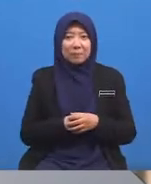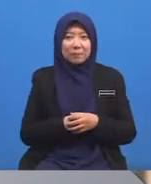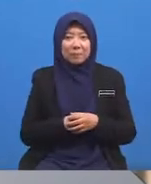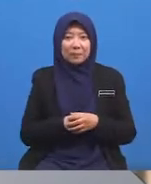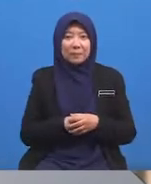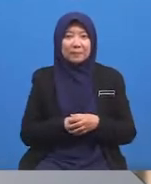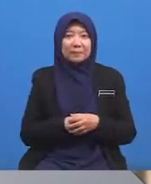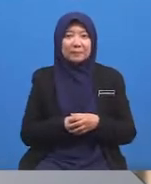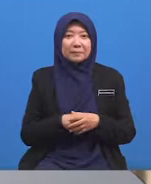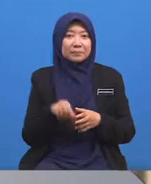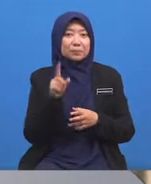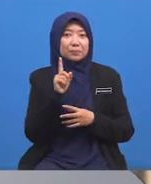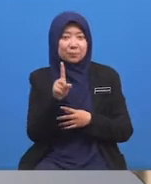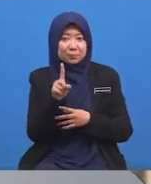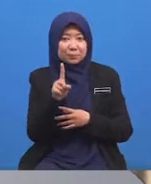Satu,